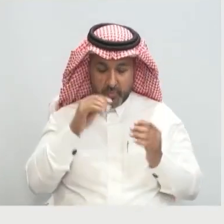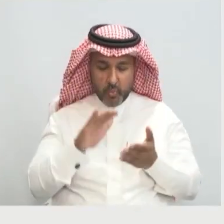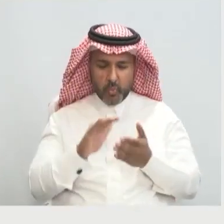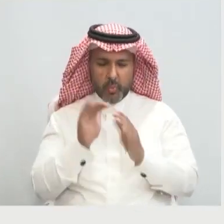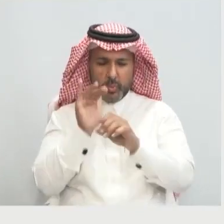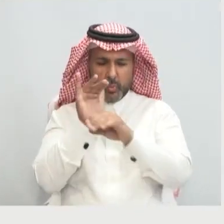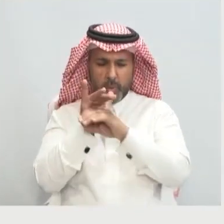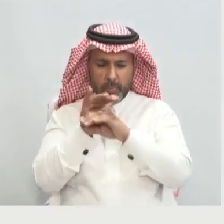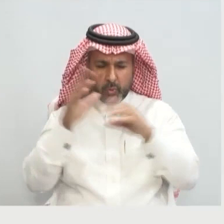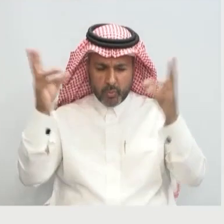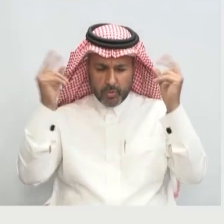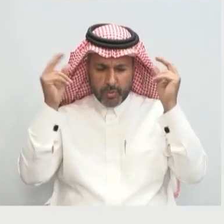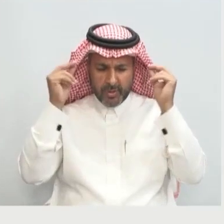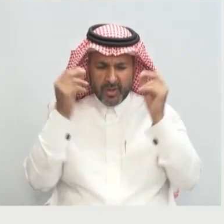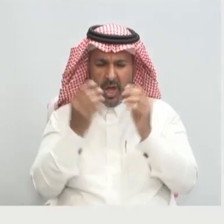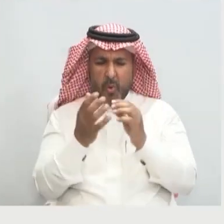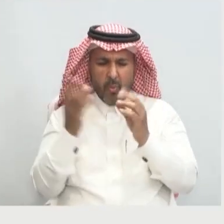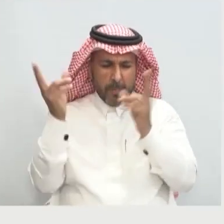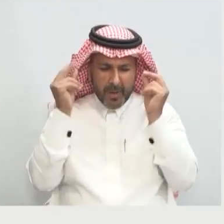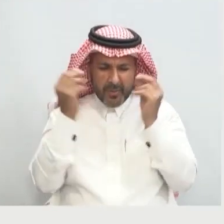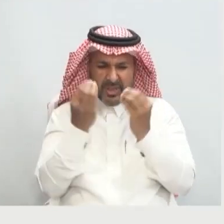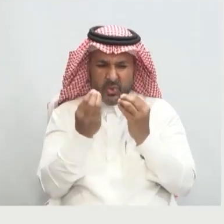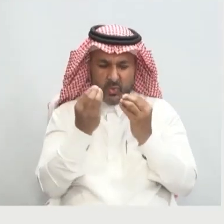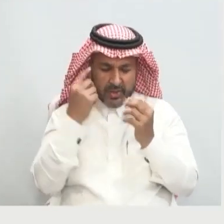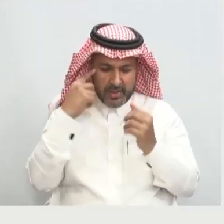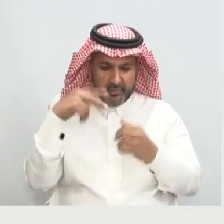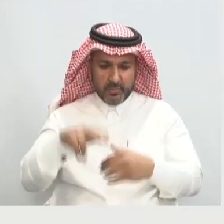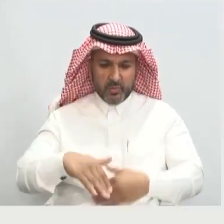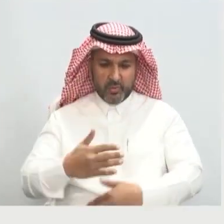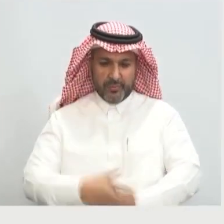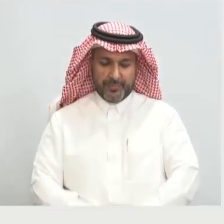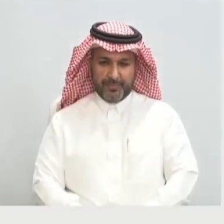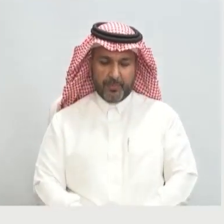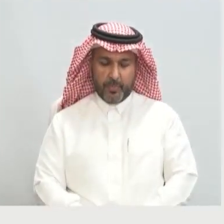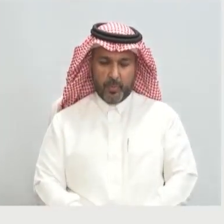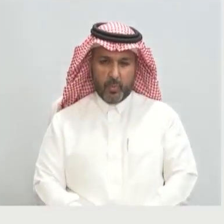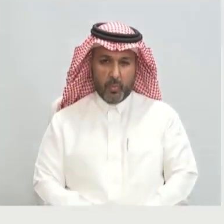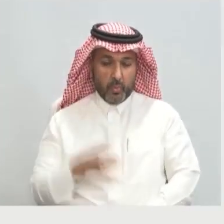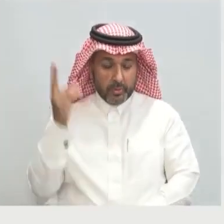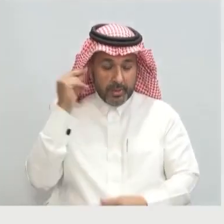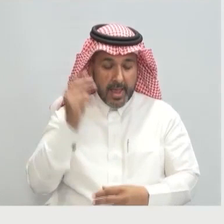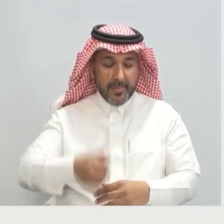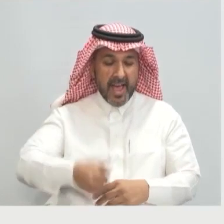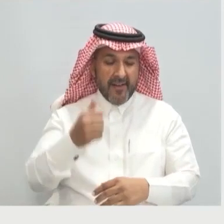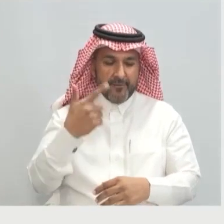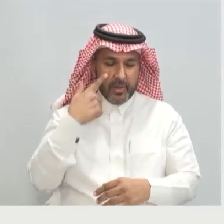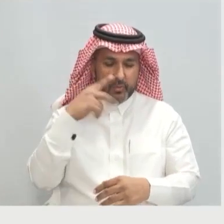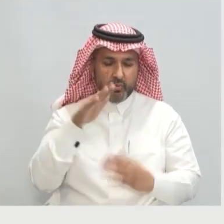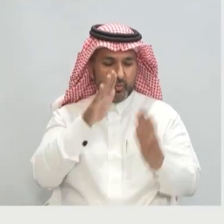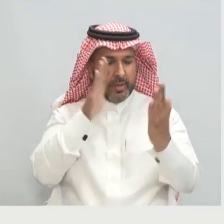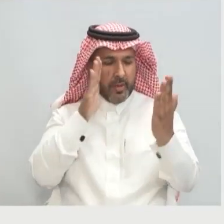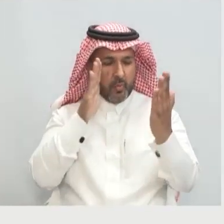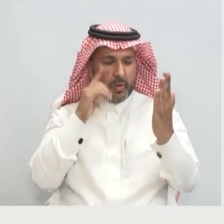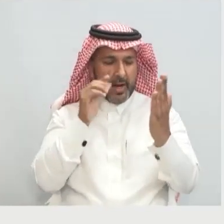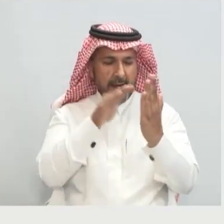بقله المعلومه ذكرنا ايجابيات لكل قناه فذكرنا من المزايا لتواصل وجه لوجه والتواصل عبر